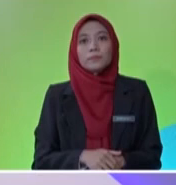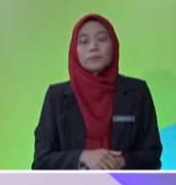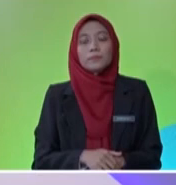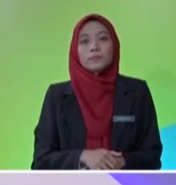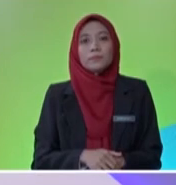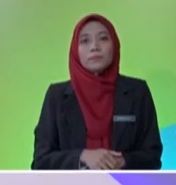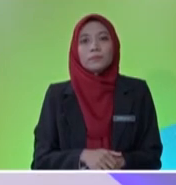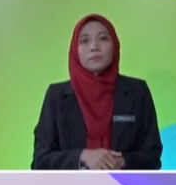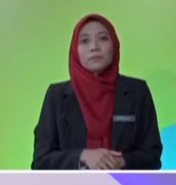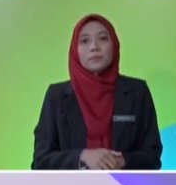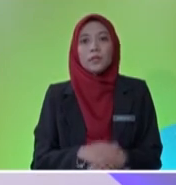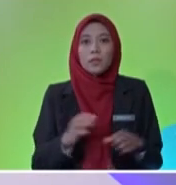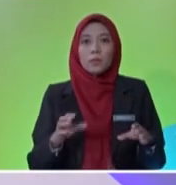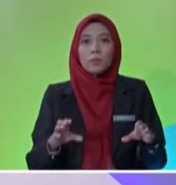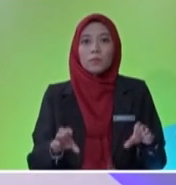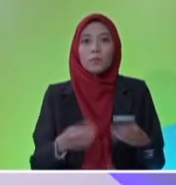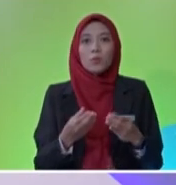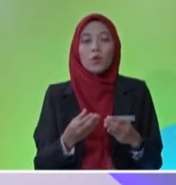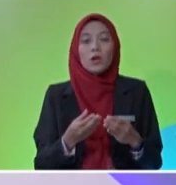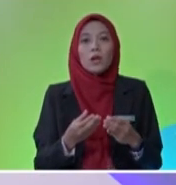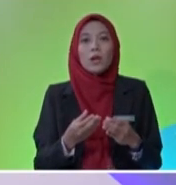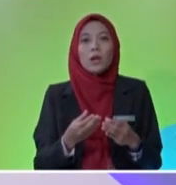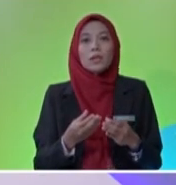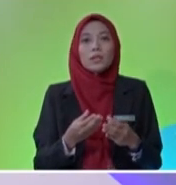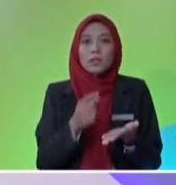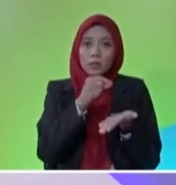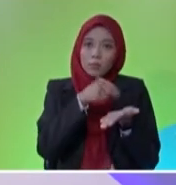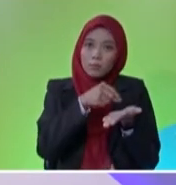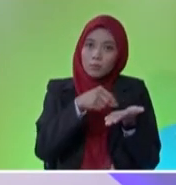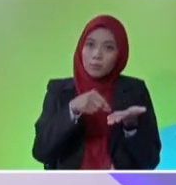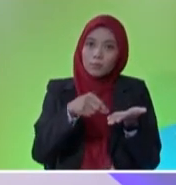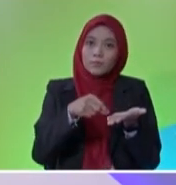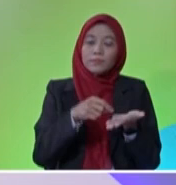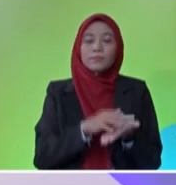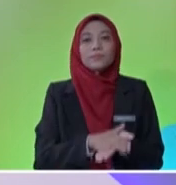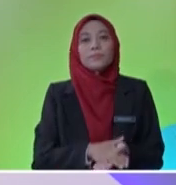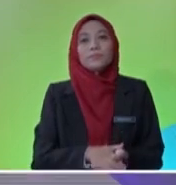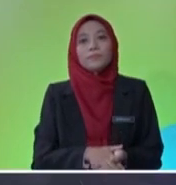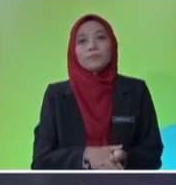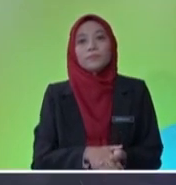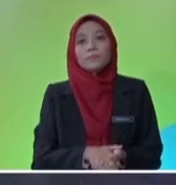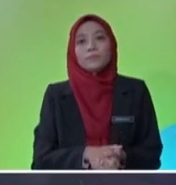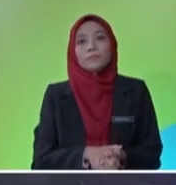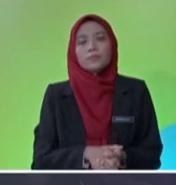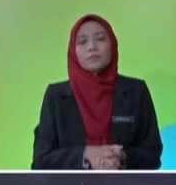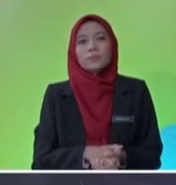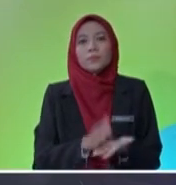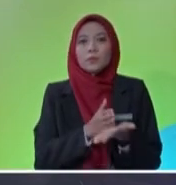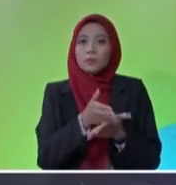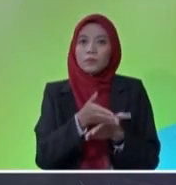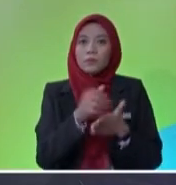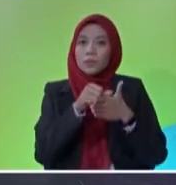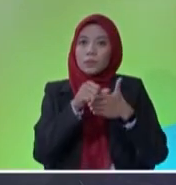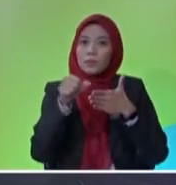Minda hadits itu pelaku sebenarnya disitu berlakunya kemarau menulisnya kamu jadi kemarin menulis itu sampai seterusnya ya